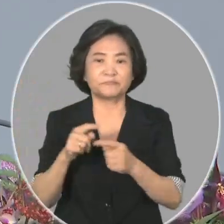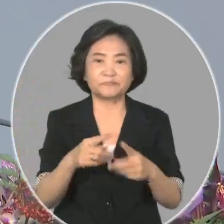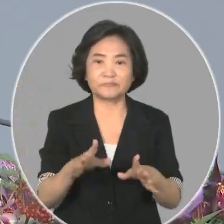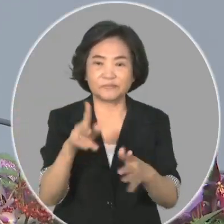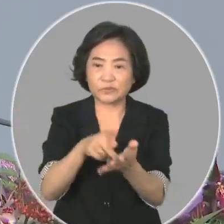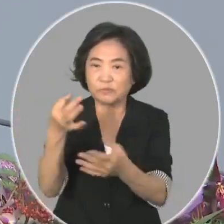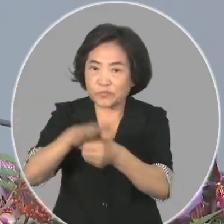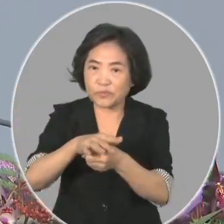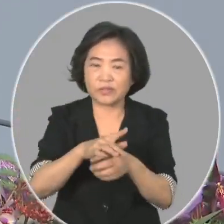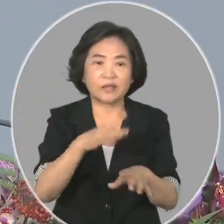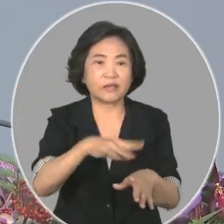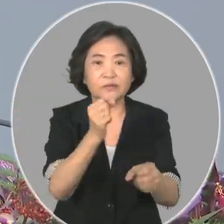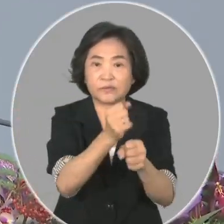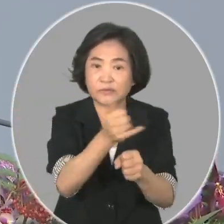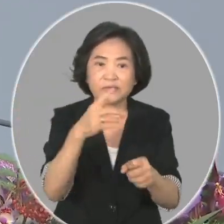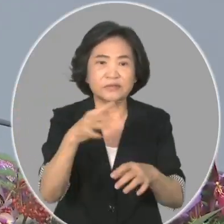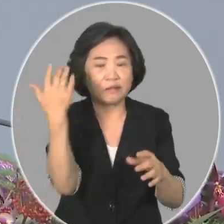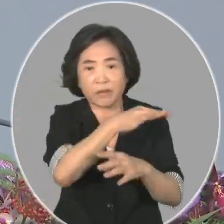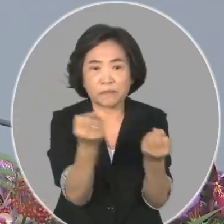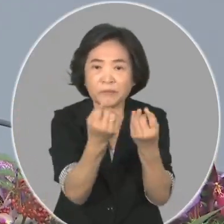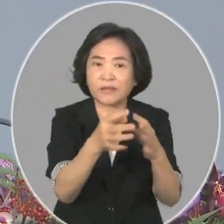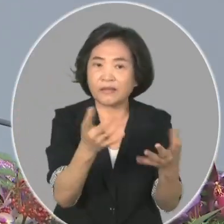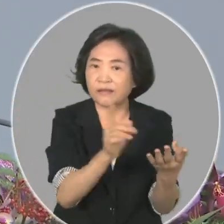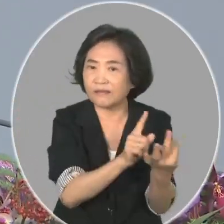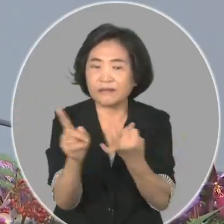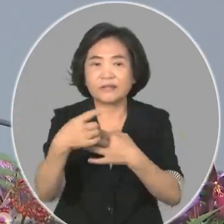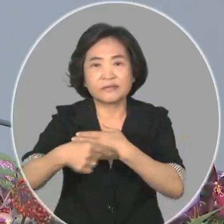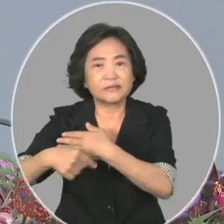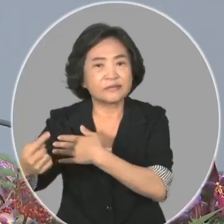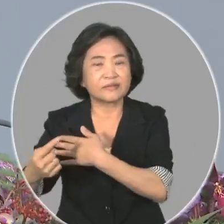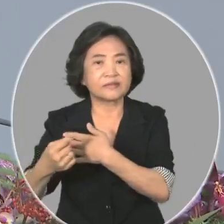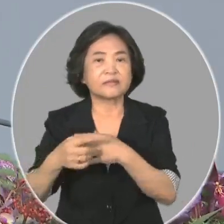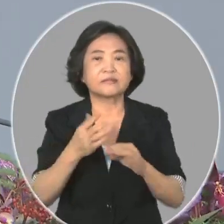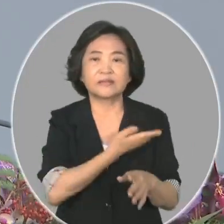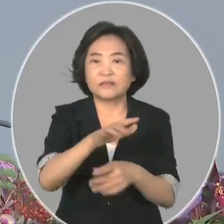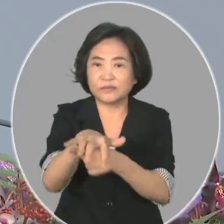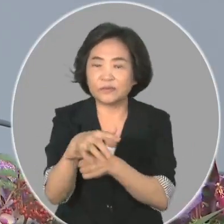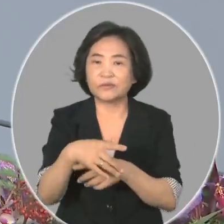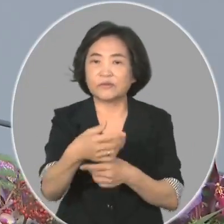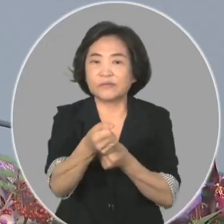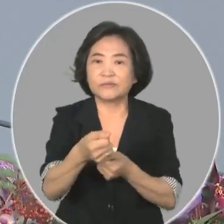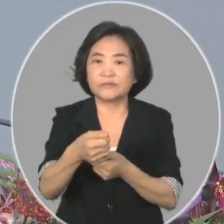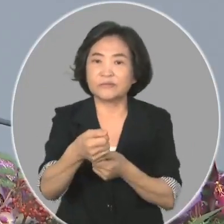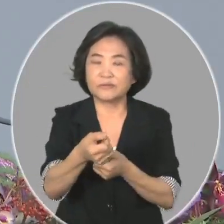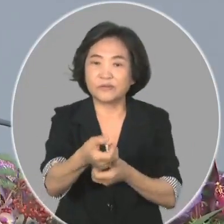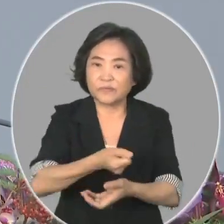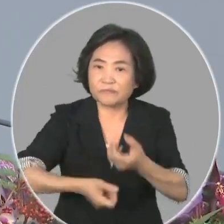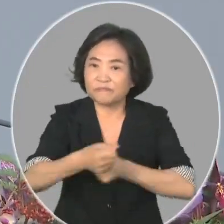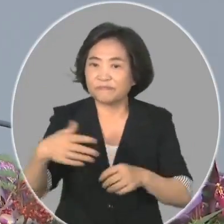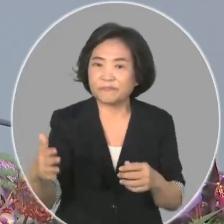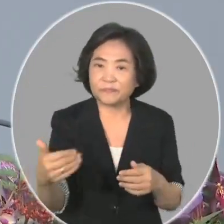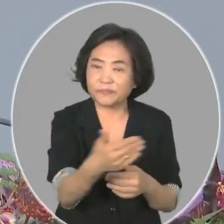对劳工职灾的保险和保护，也完善农渔民三项保险跟退休储蓄制